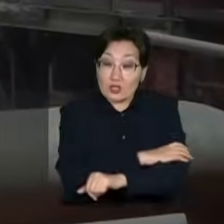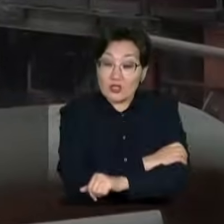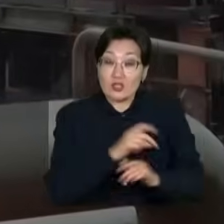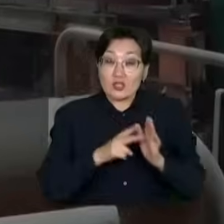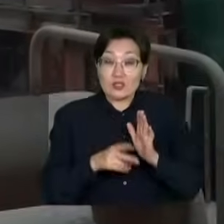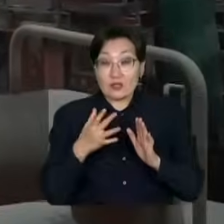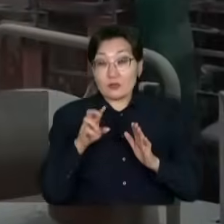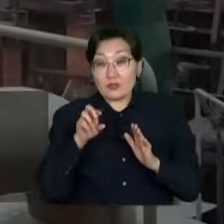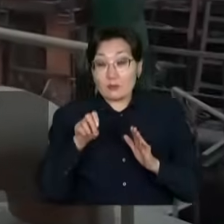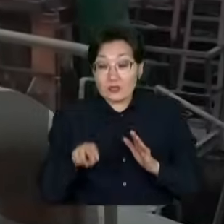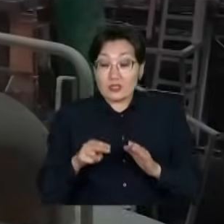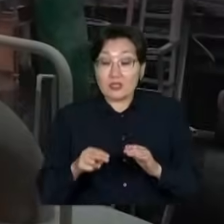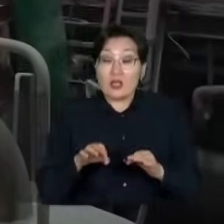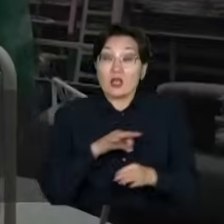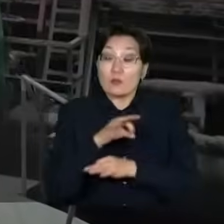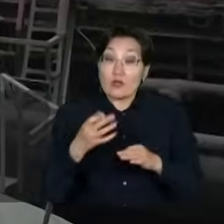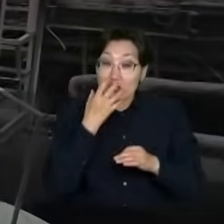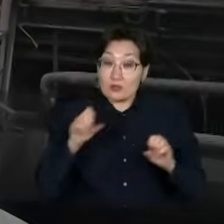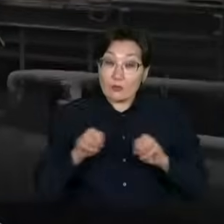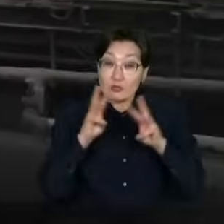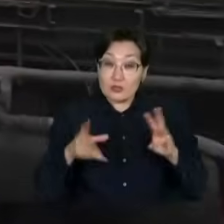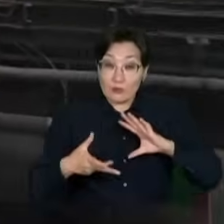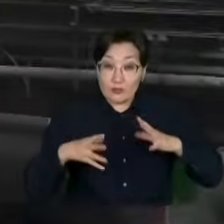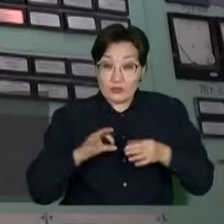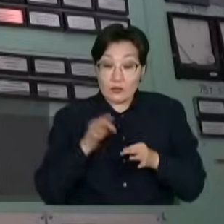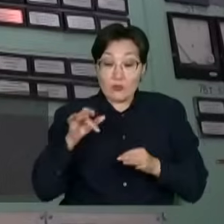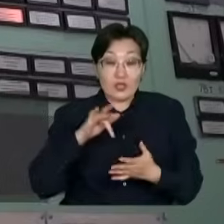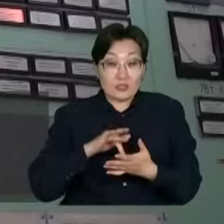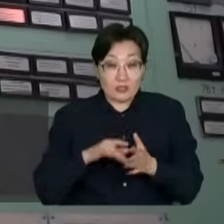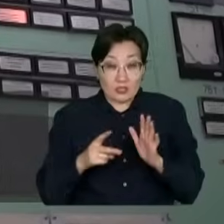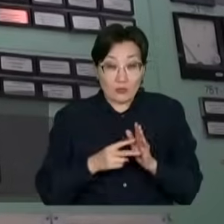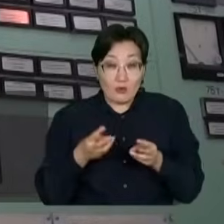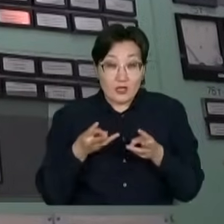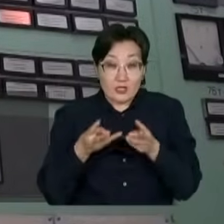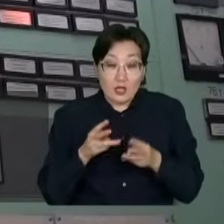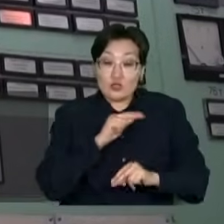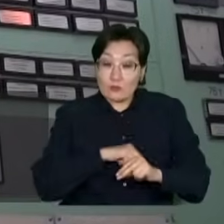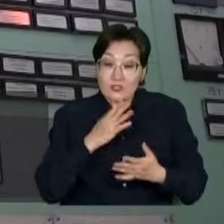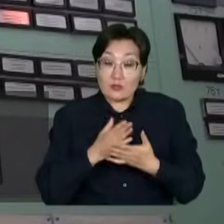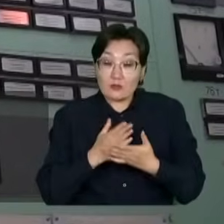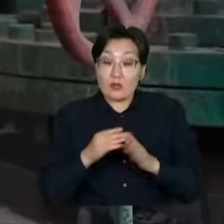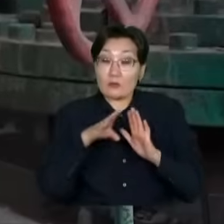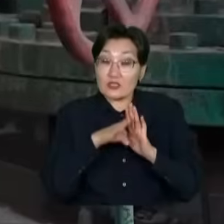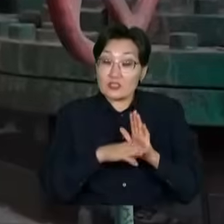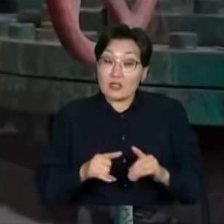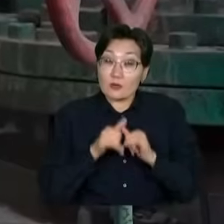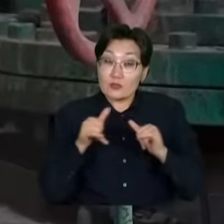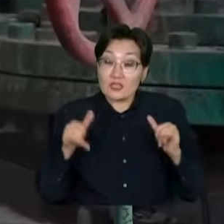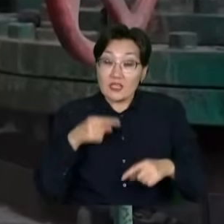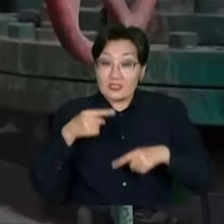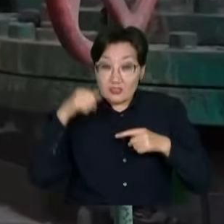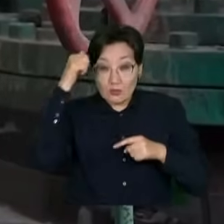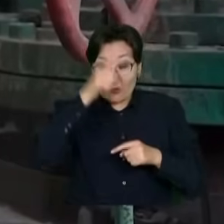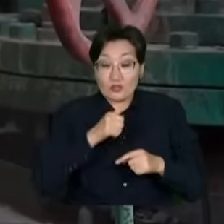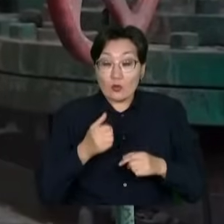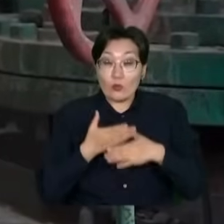мегабат. Қаланы артығымен қыздырып отырмыз деген директор жалпы облыс орталығында 7 қазандықтың бар екенін айтады. Көрсеткішті арттыру үшін келер жылы